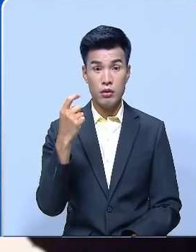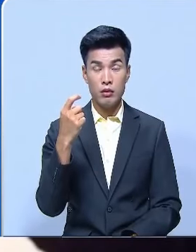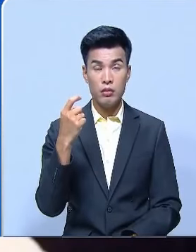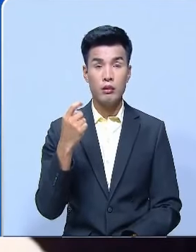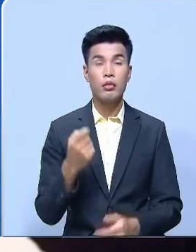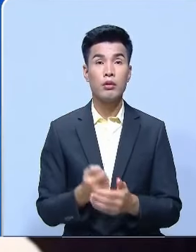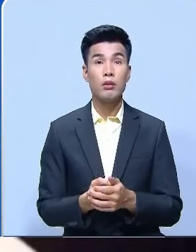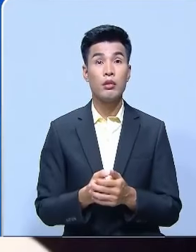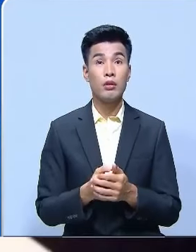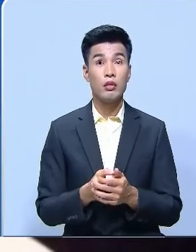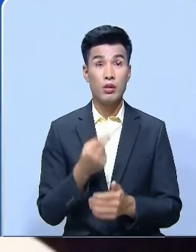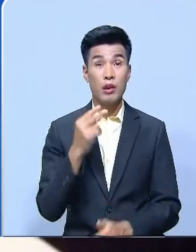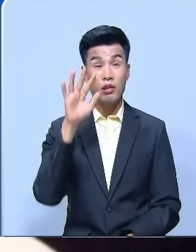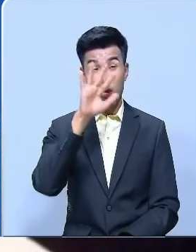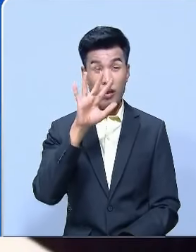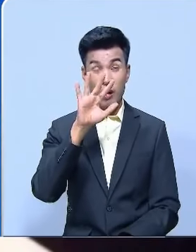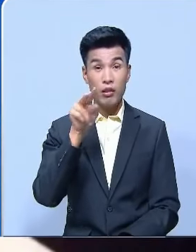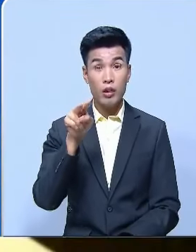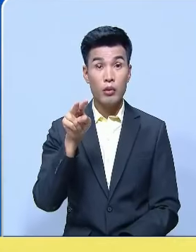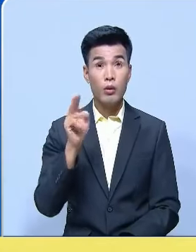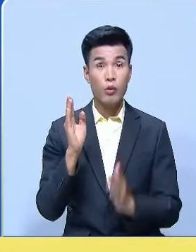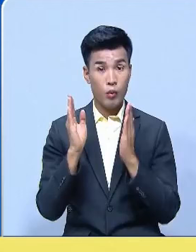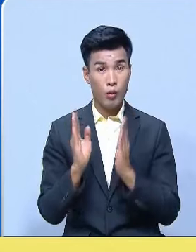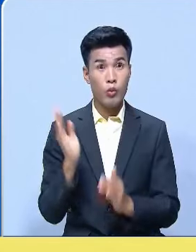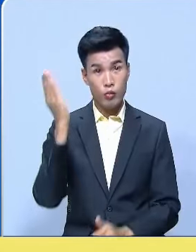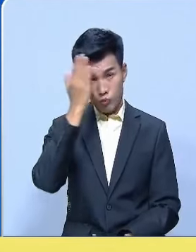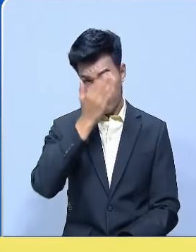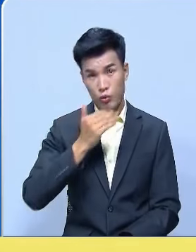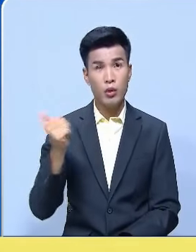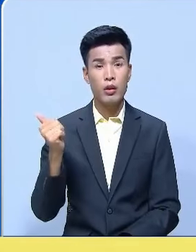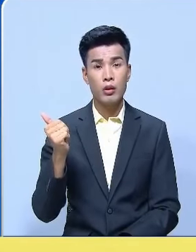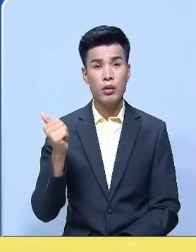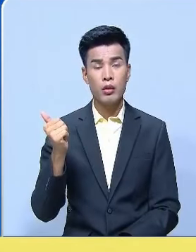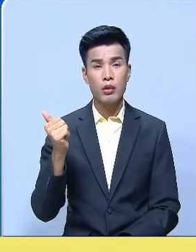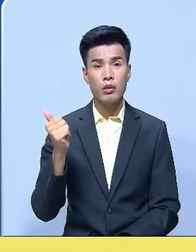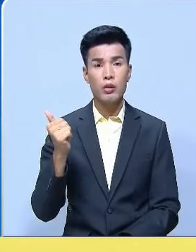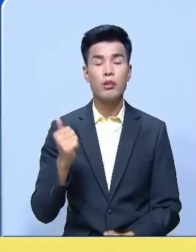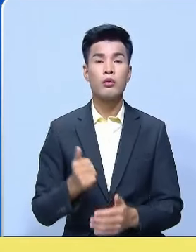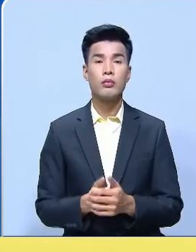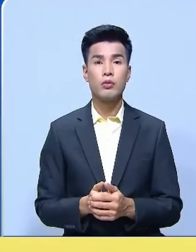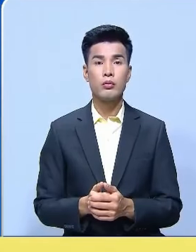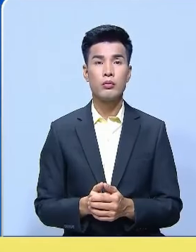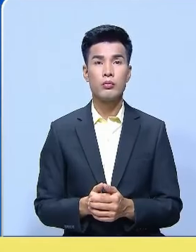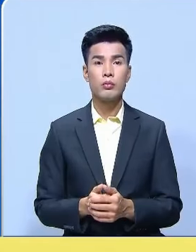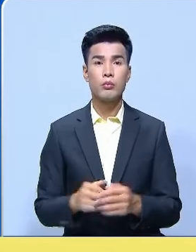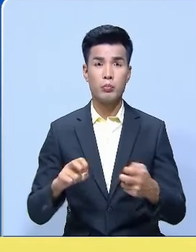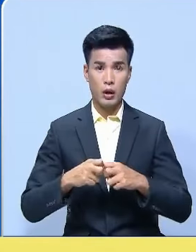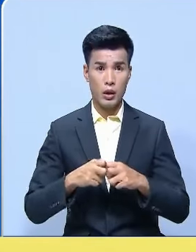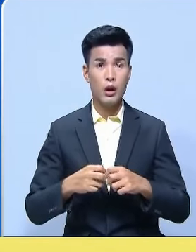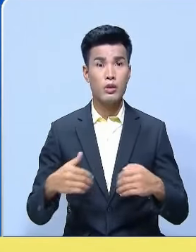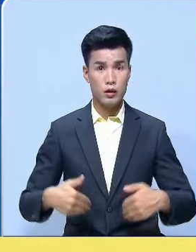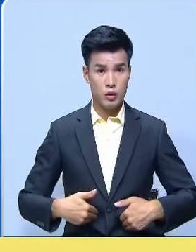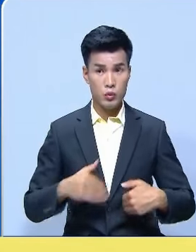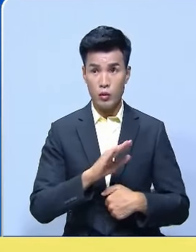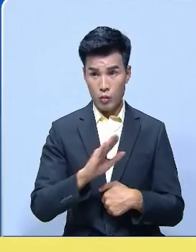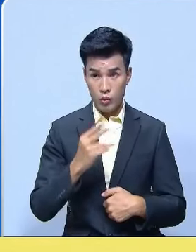แบบเห็นล้างๆมาสักครู่นี่นะคุณผู้ชมเธอเป็นคนสวยอะ่ ะ เนี่ยค่ะ โอ้เรื่องใกล้ตัวจริงๆเลยนะคะ